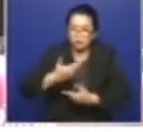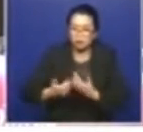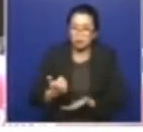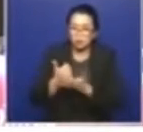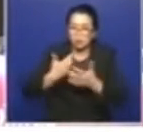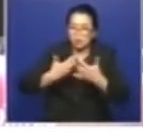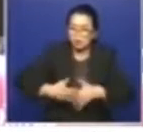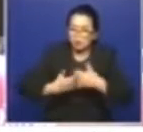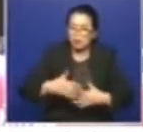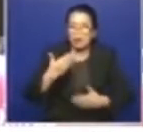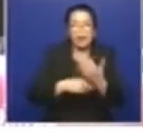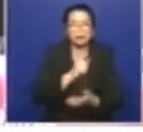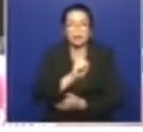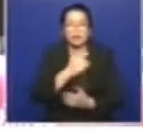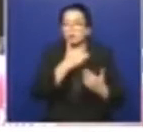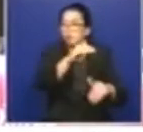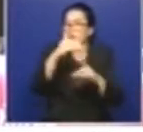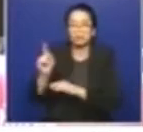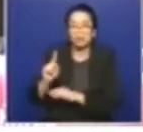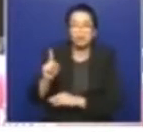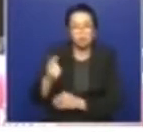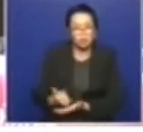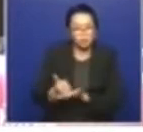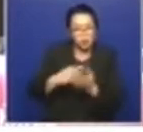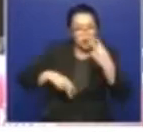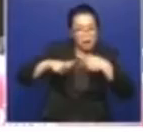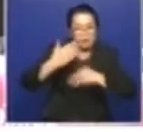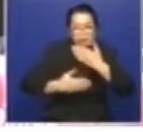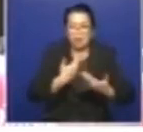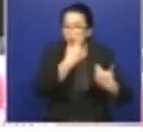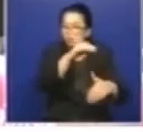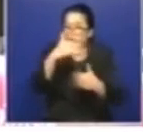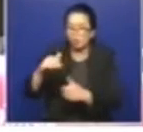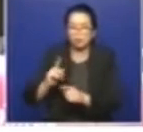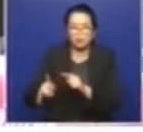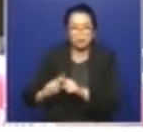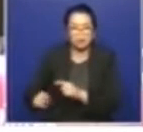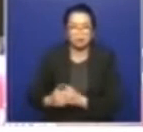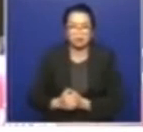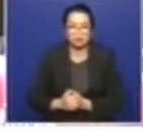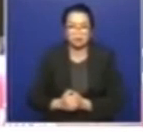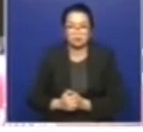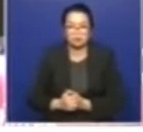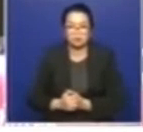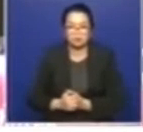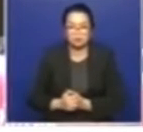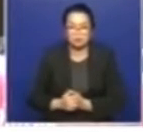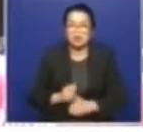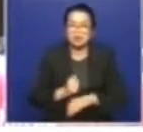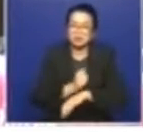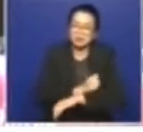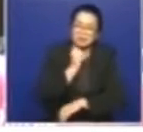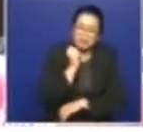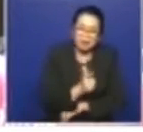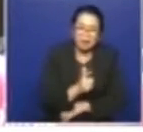ดขายที่ไหนส่งออกที่ไหนอ่ะเพราะฉะนั้นจ้างช่วยอย่างเดียวอย่าว่าแต่จ้างช่วยเลยนะให้มาทำฟรี